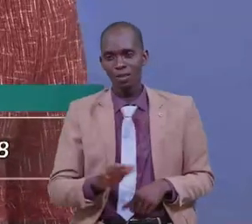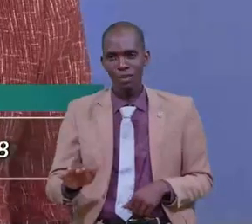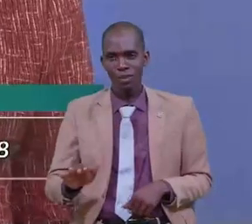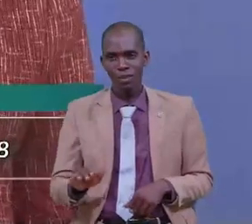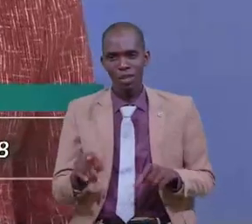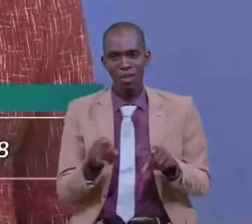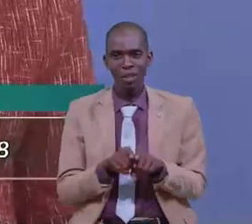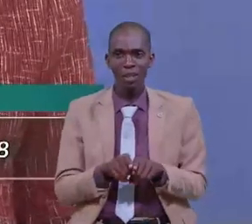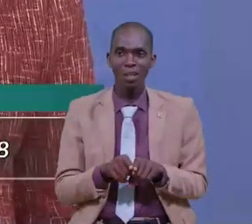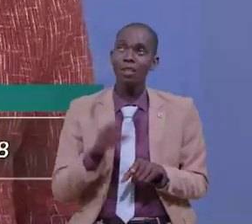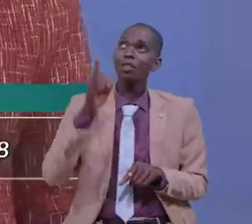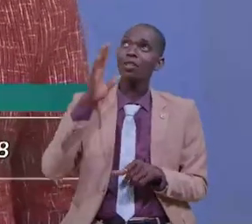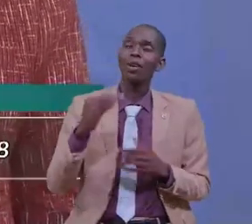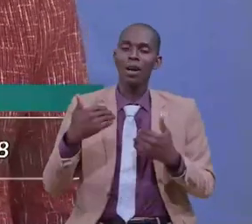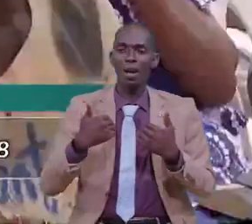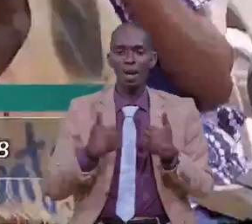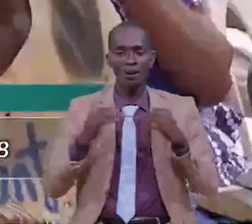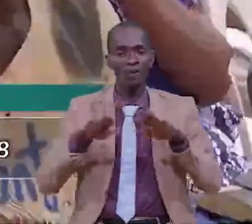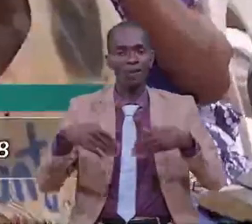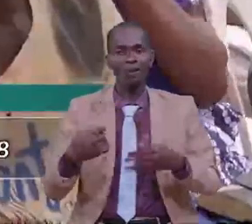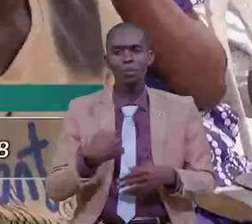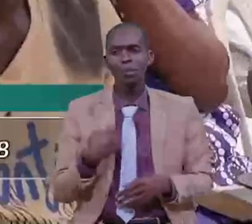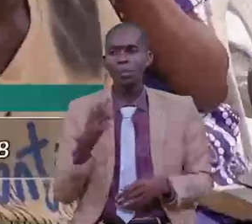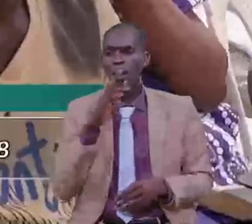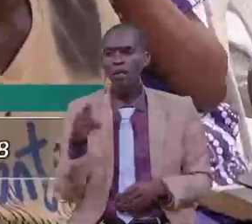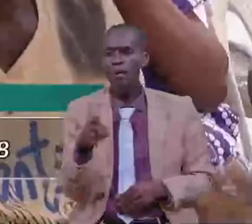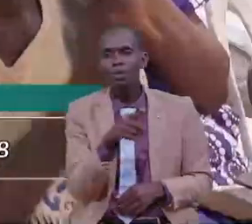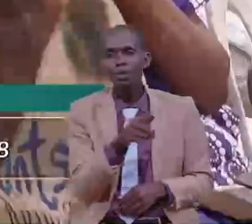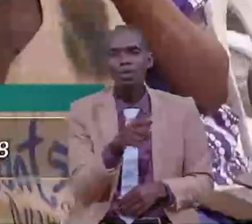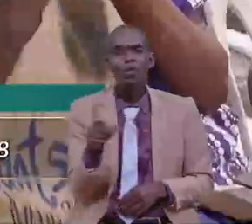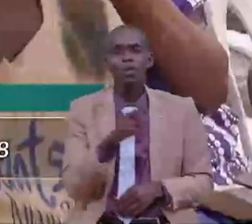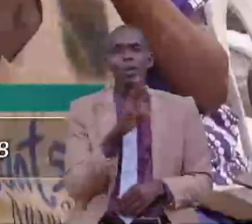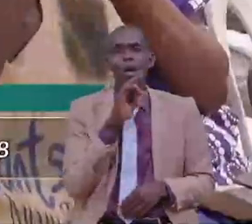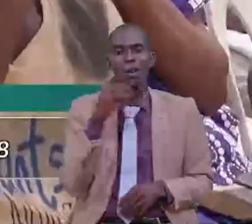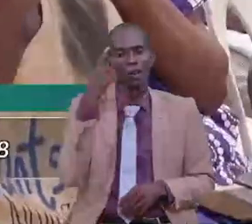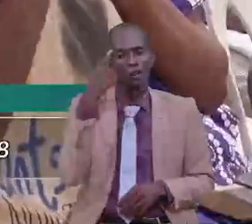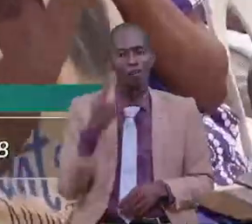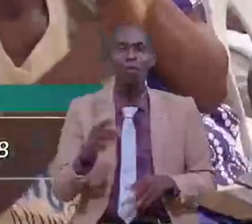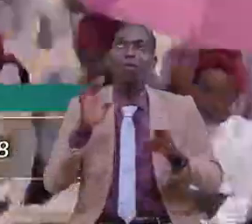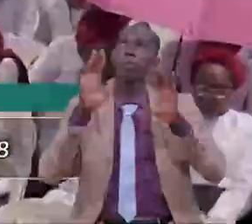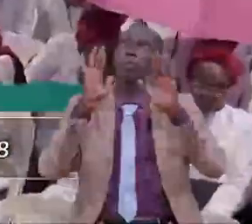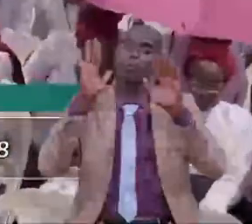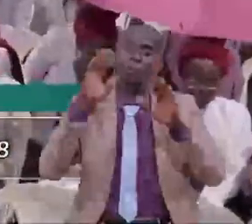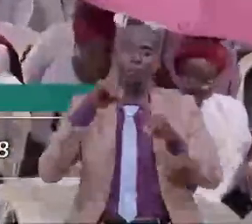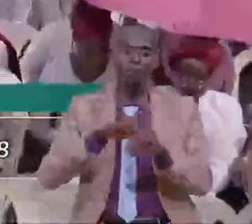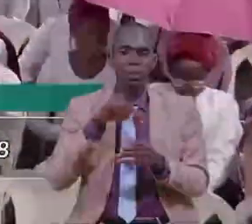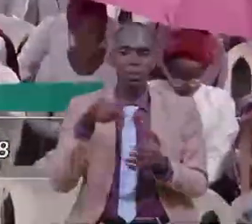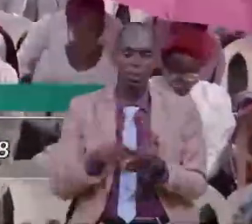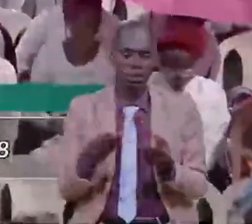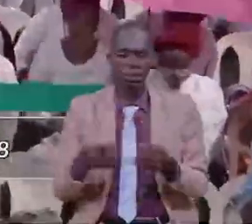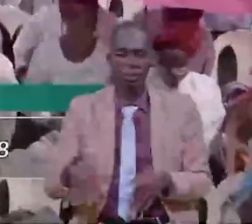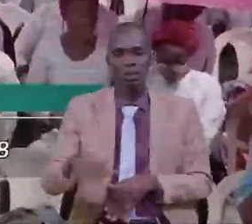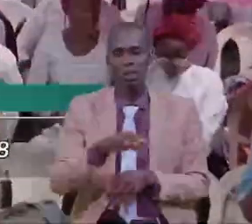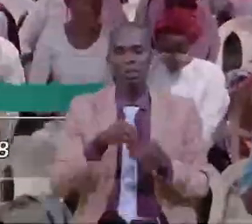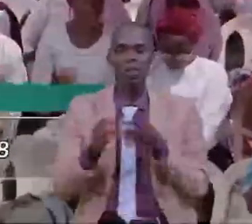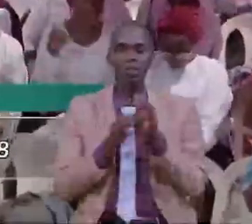Moi et les enfants, que Dieu m'a donné, où sont-ils? Nous sommes pour des signes et des présages dans ce